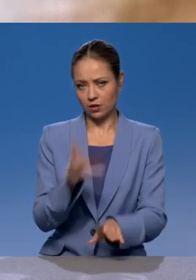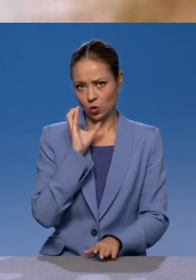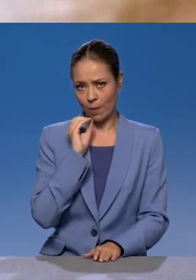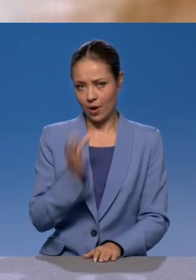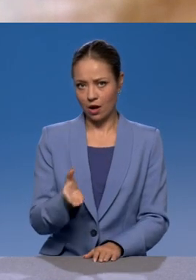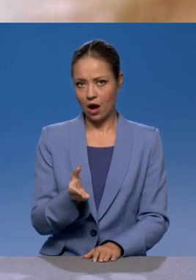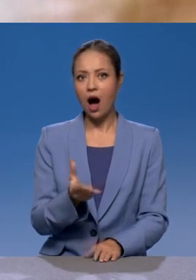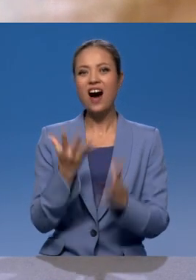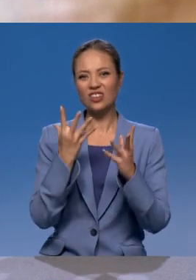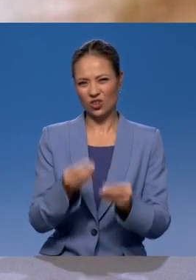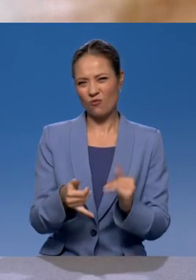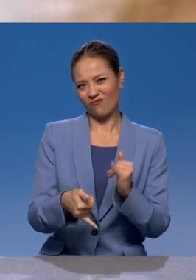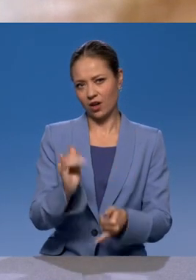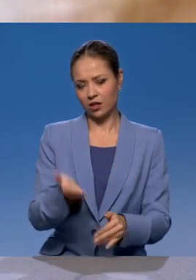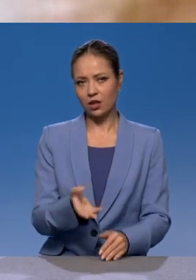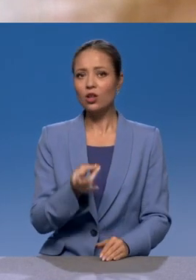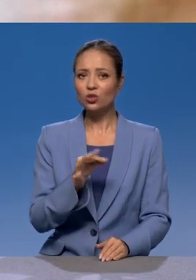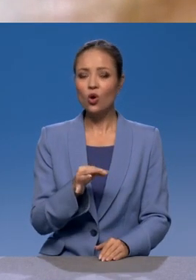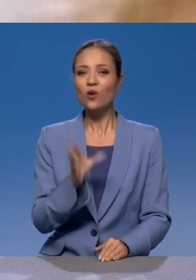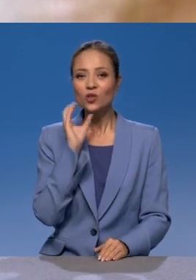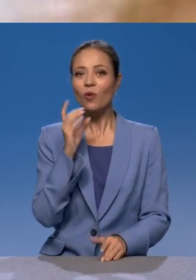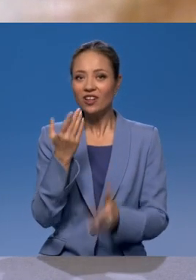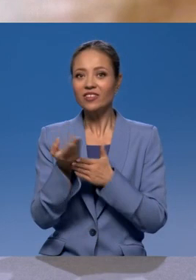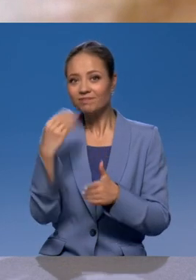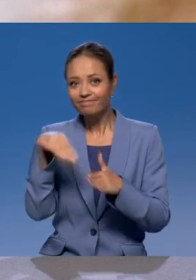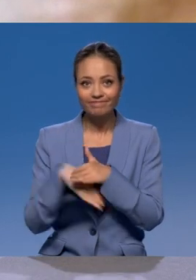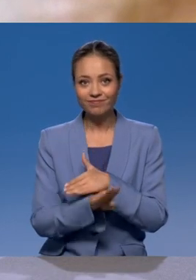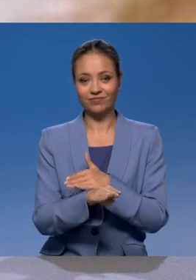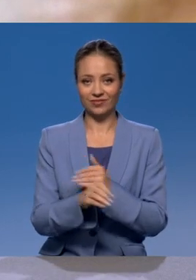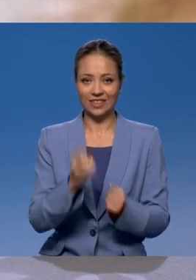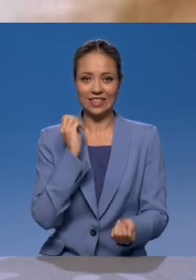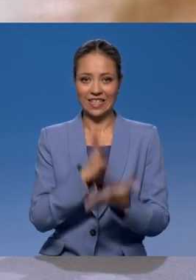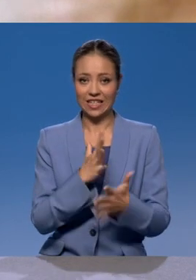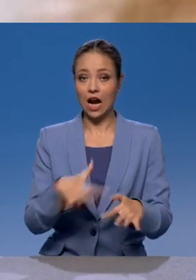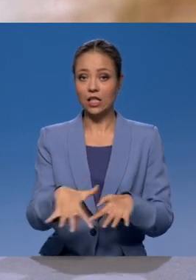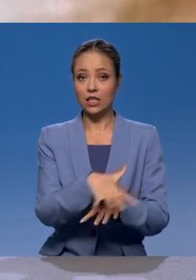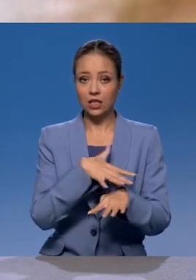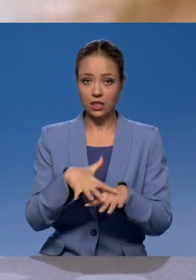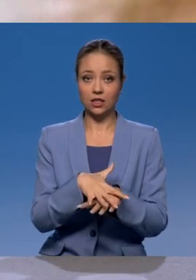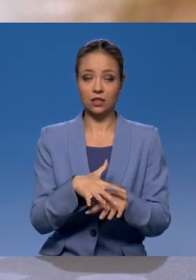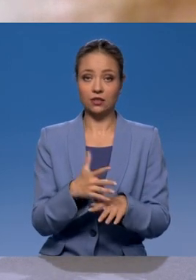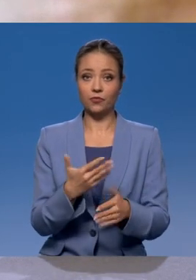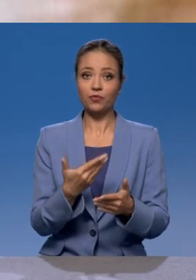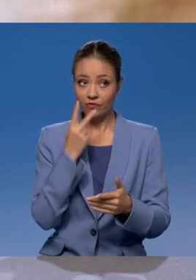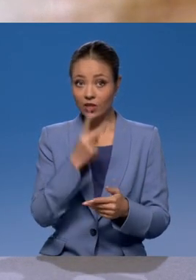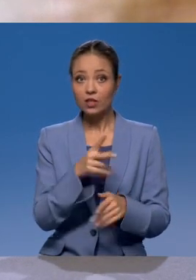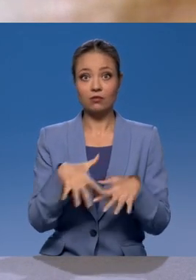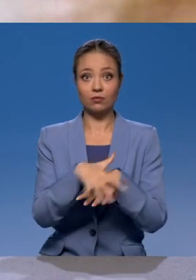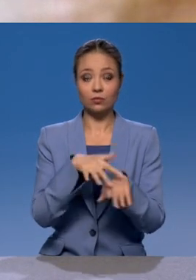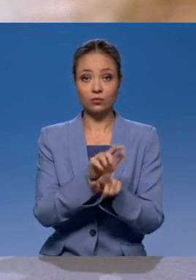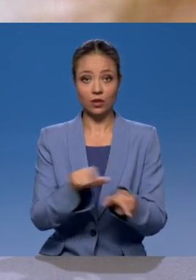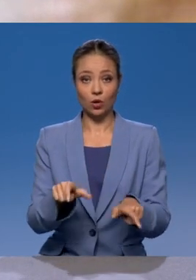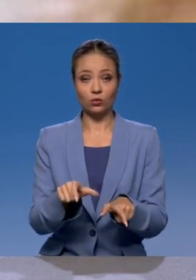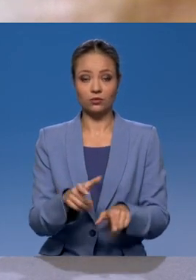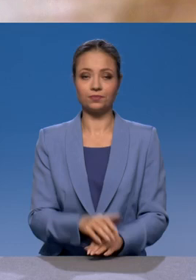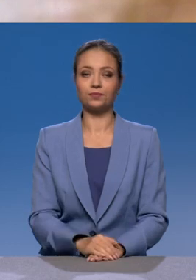днем выгоняет, но они-то забегают в этот, на центральный рынок. Видишь, что народ, собаки-то.